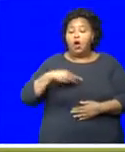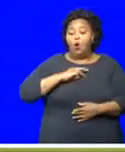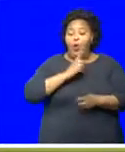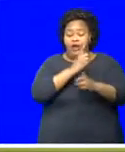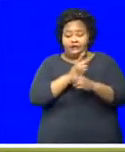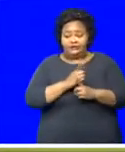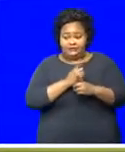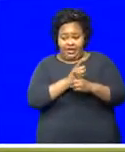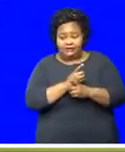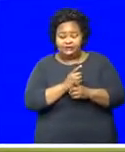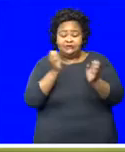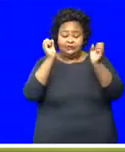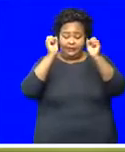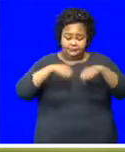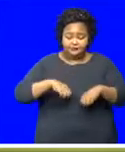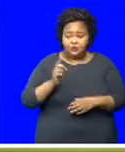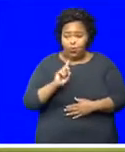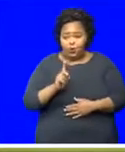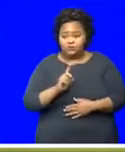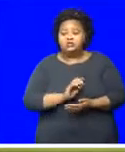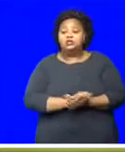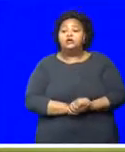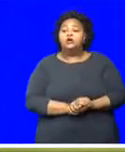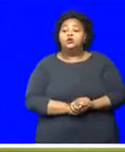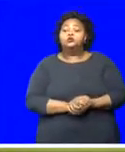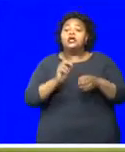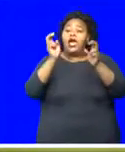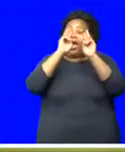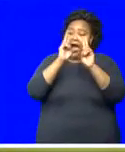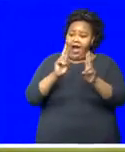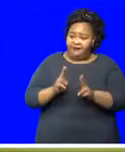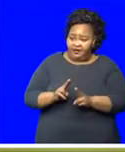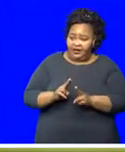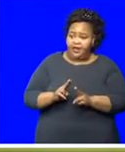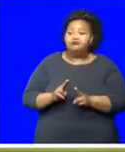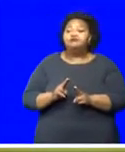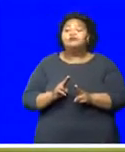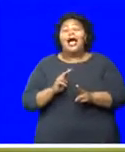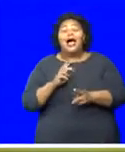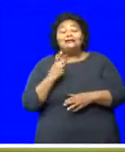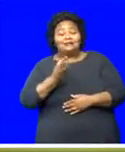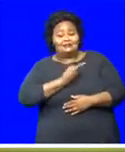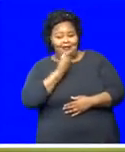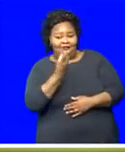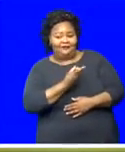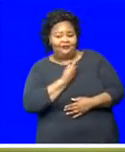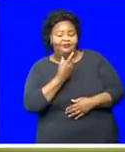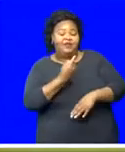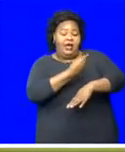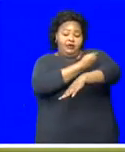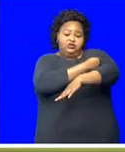kuba nemvume yokuthi khicitele iphinze ithengise emavaccines eCovid-19.